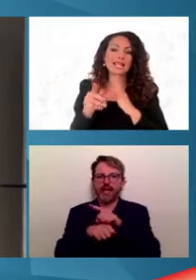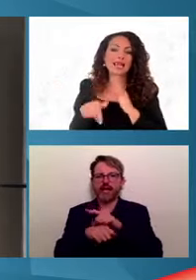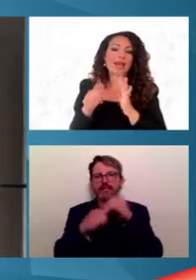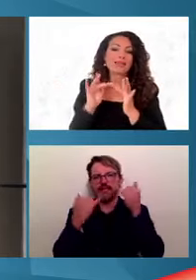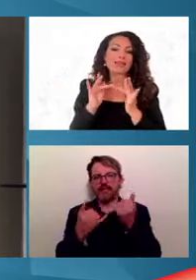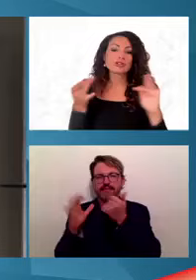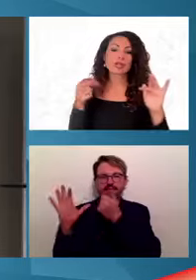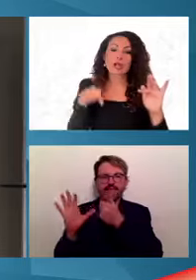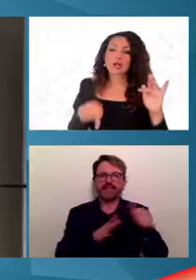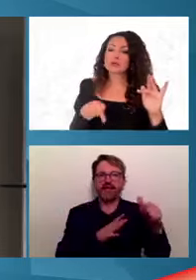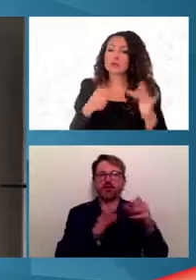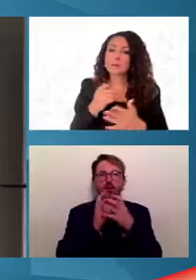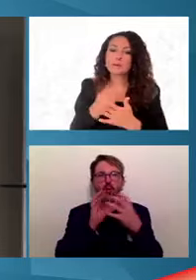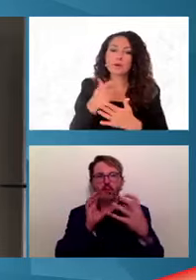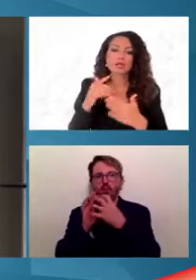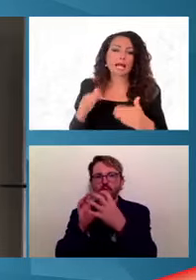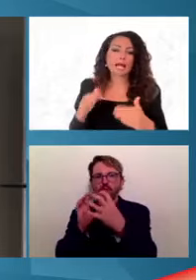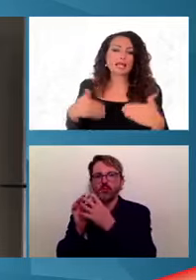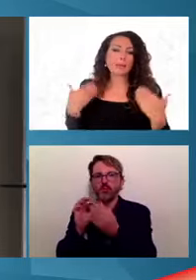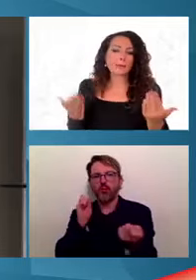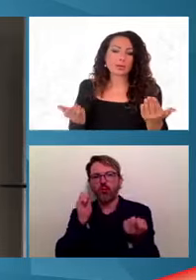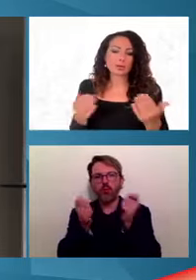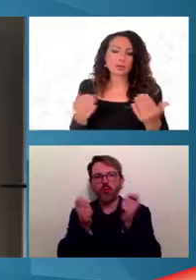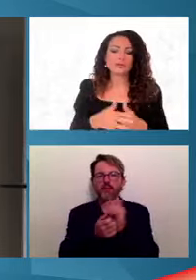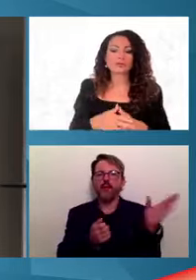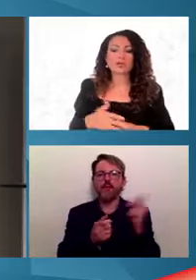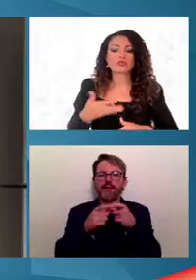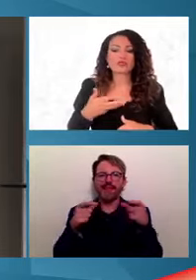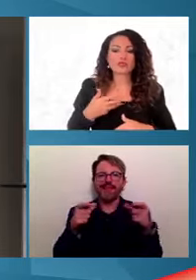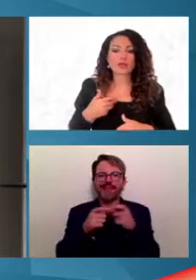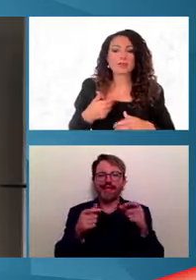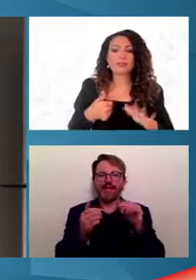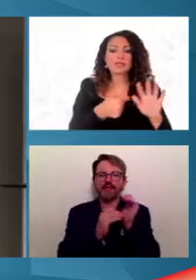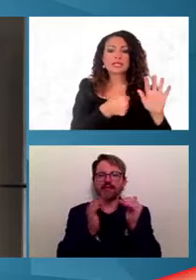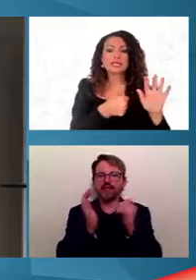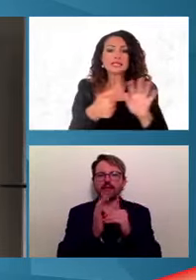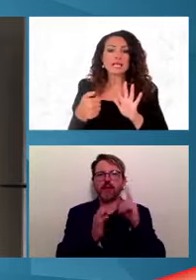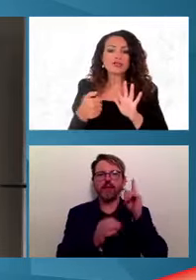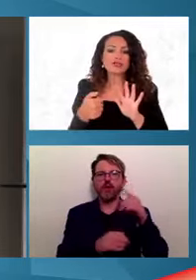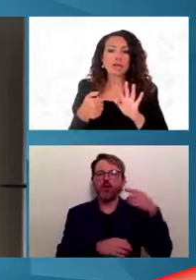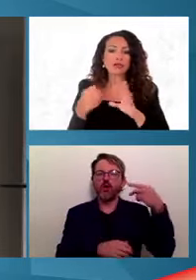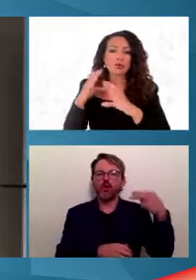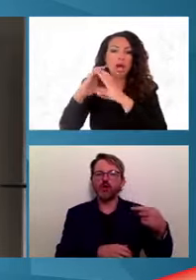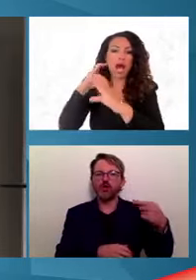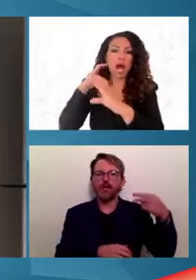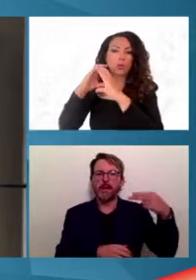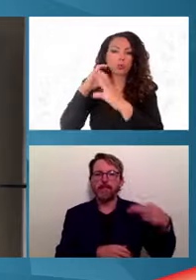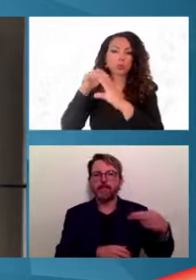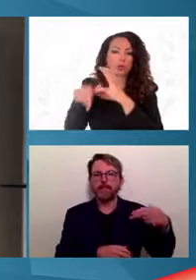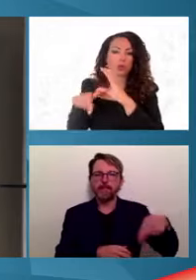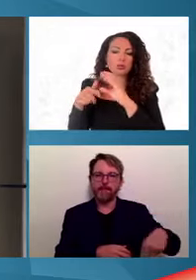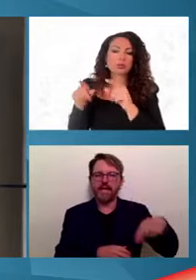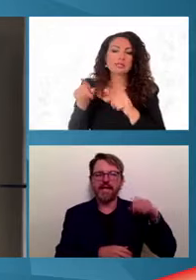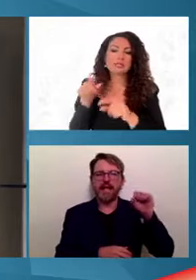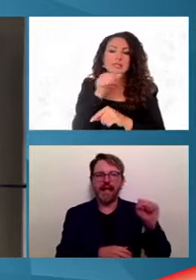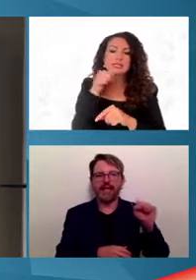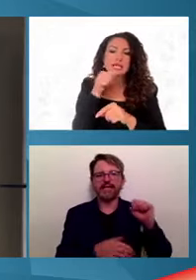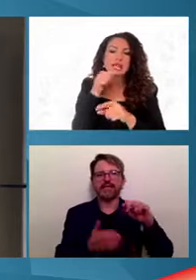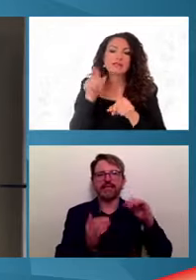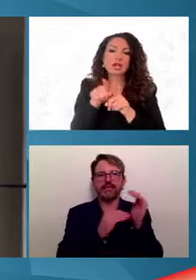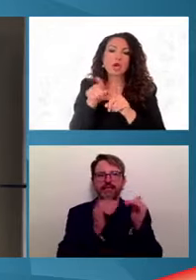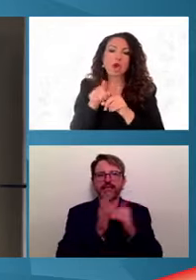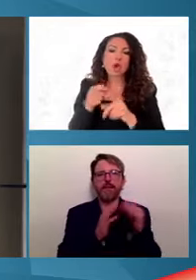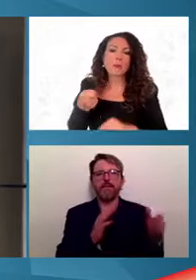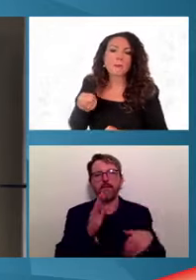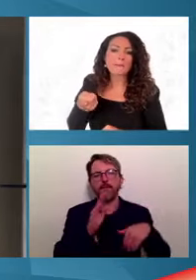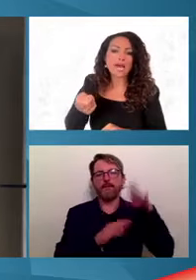600 Busse ausgerüstet mit einem neuen Ticketing-System und GPS-Systemen, damit wir bessere Informationen haben, genauso wie auch das